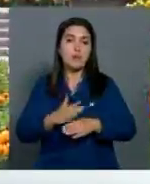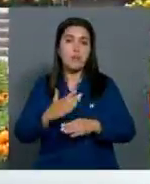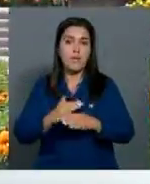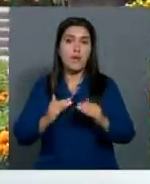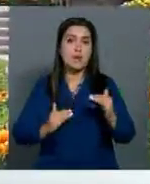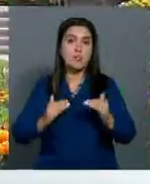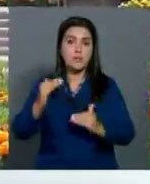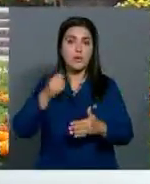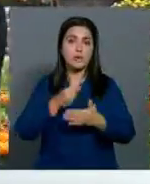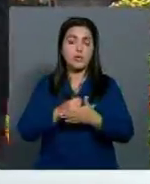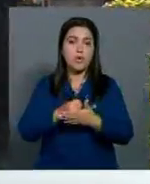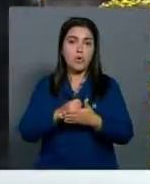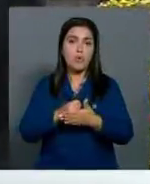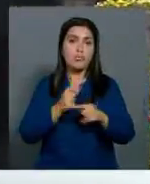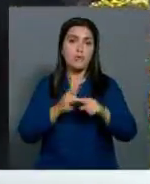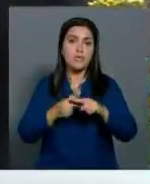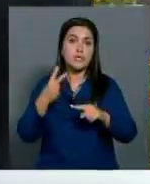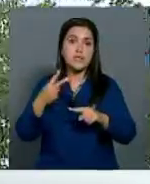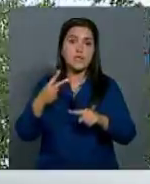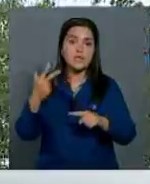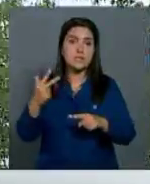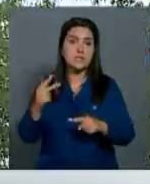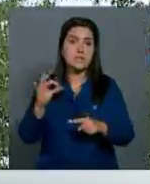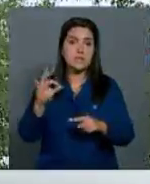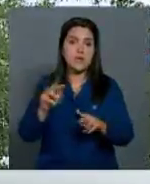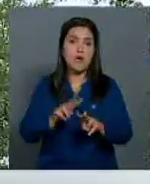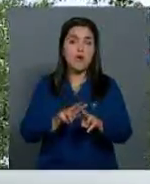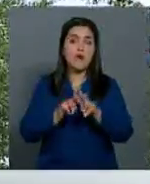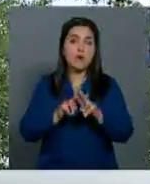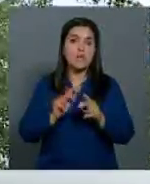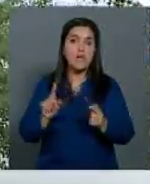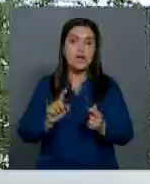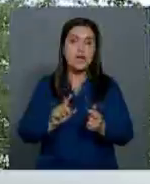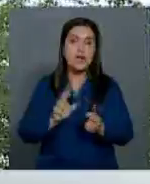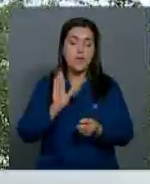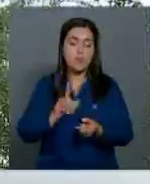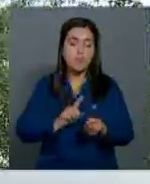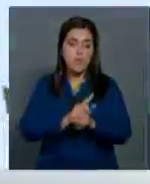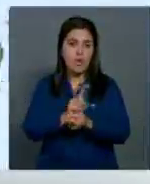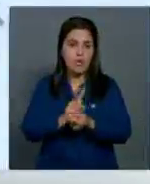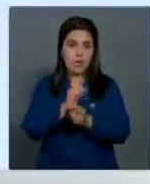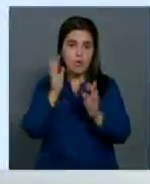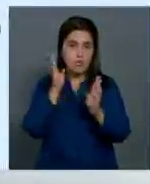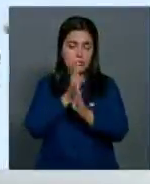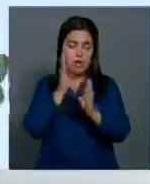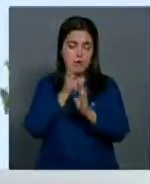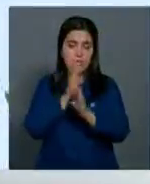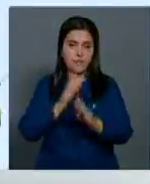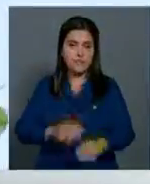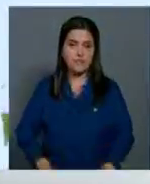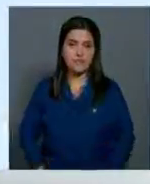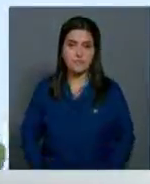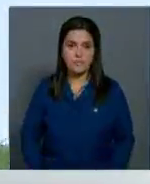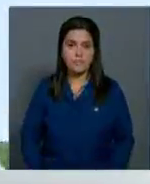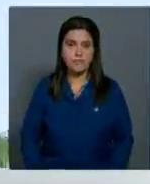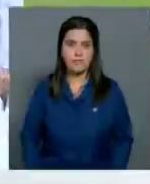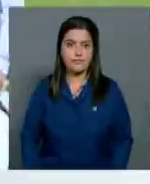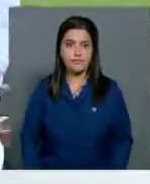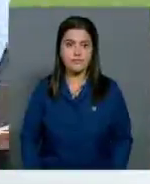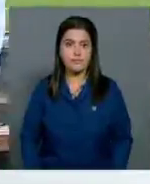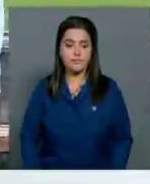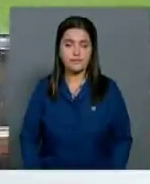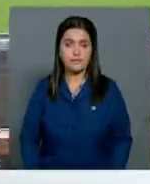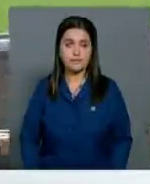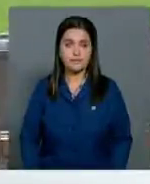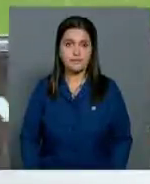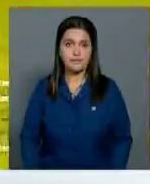Днем она постепенно поднимется до 20-30. В Астане переменная облачность.